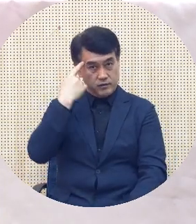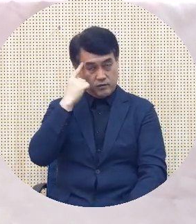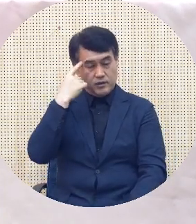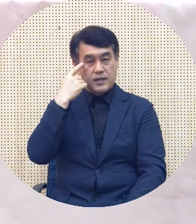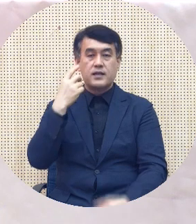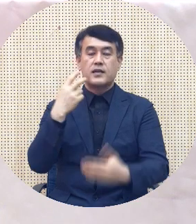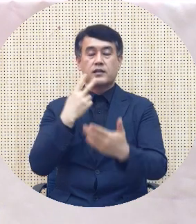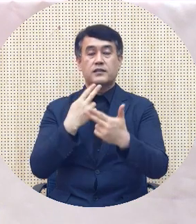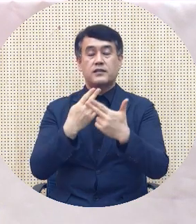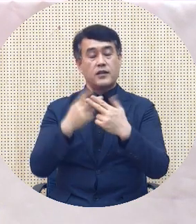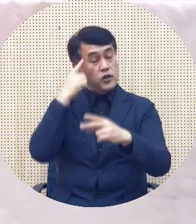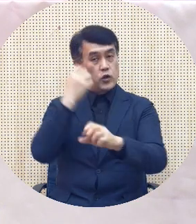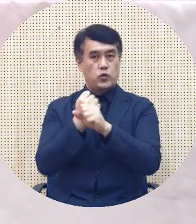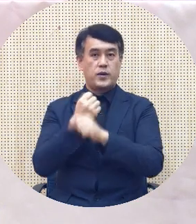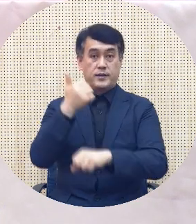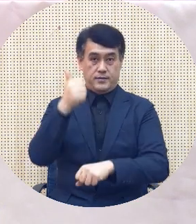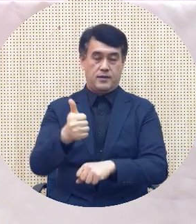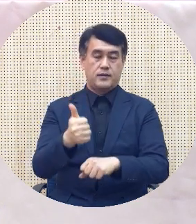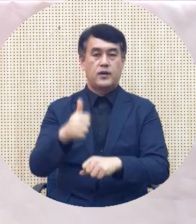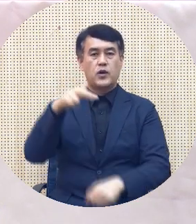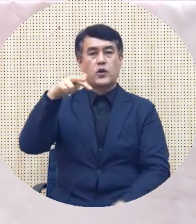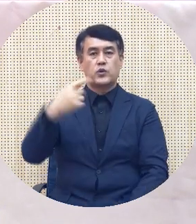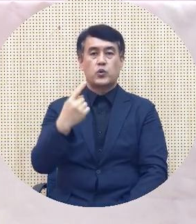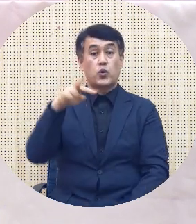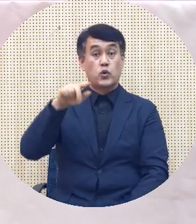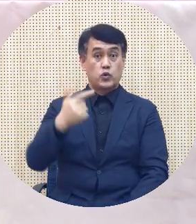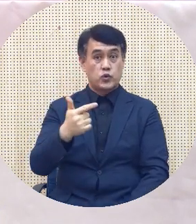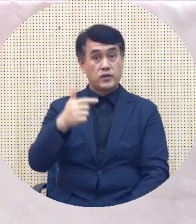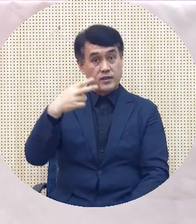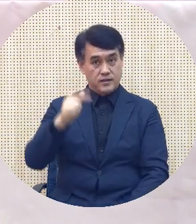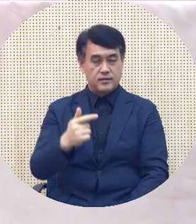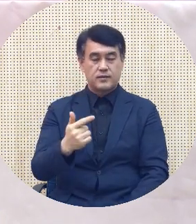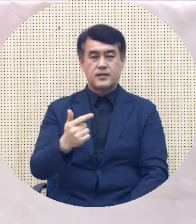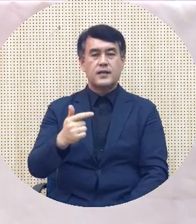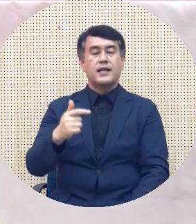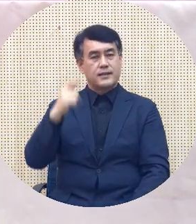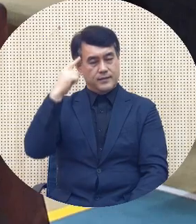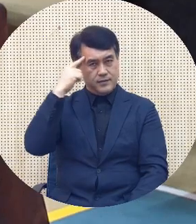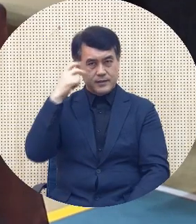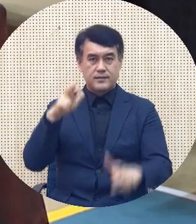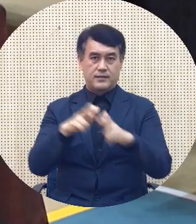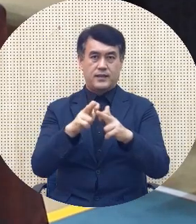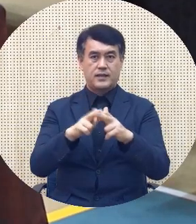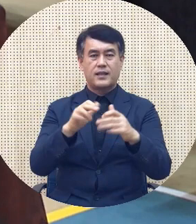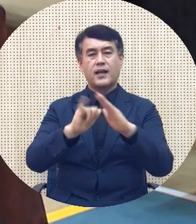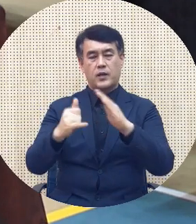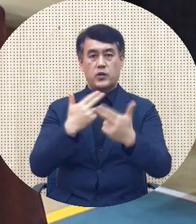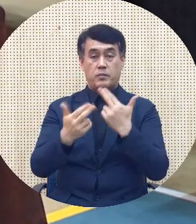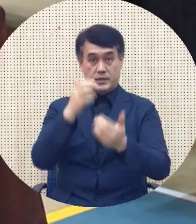대한신경정신의학회 이사장님, 조순득 전 대한정신장애인